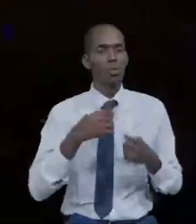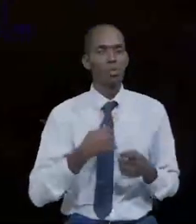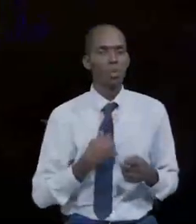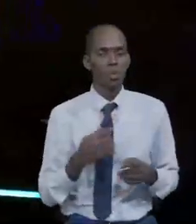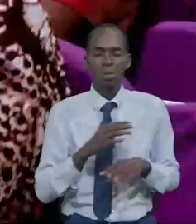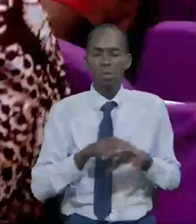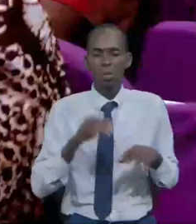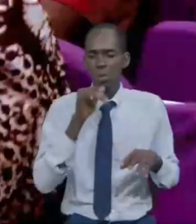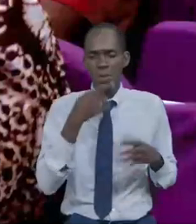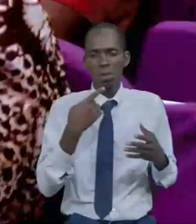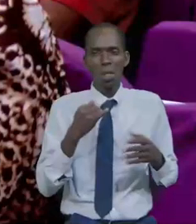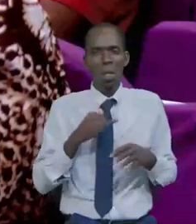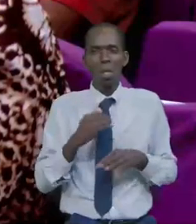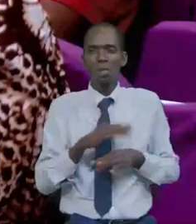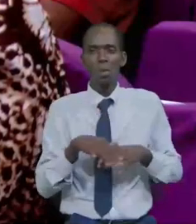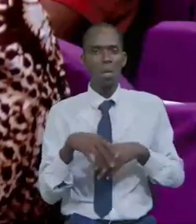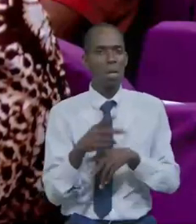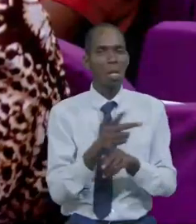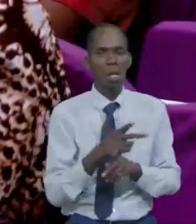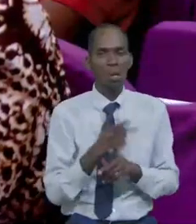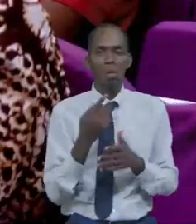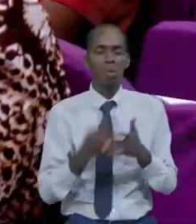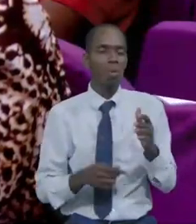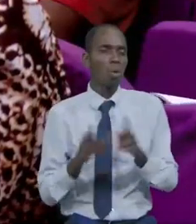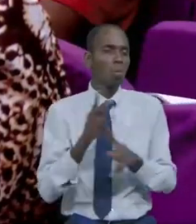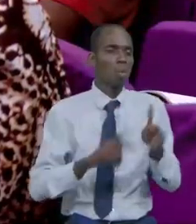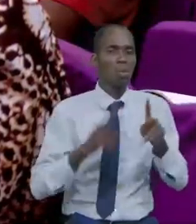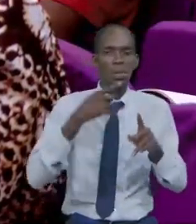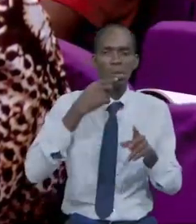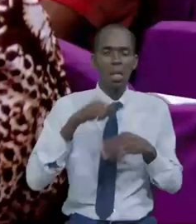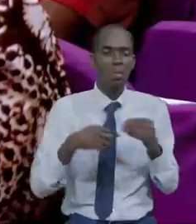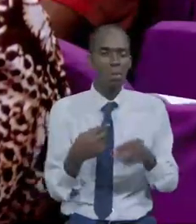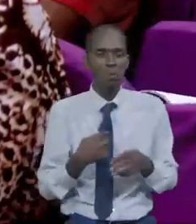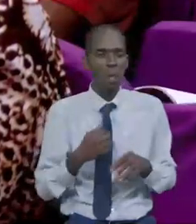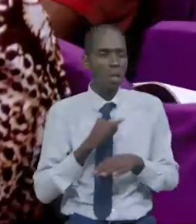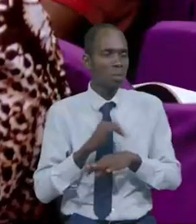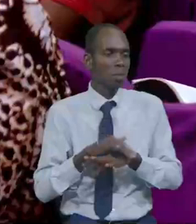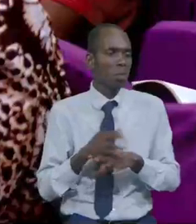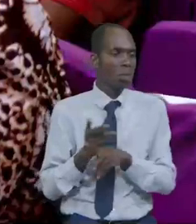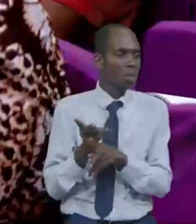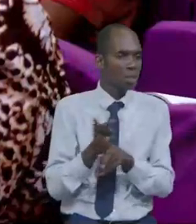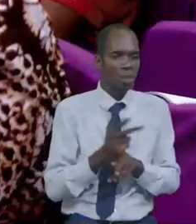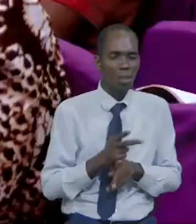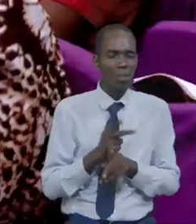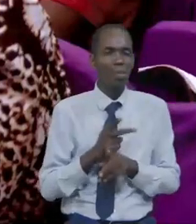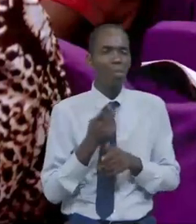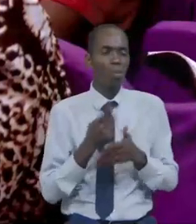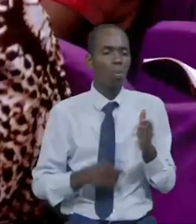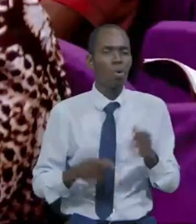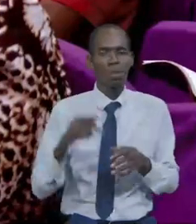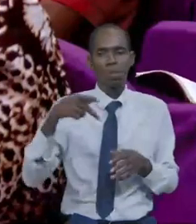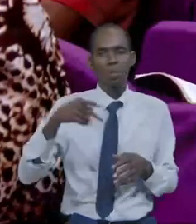Moi, je m'en fichais des commentaires des gens. Moi, je m'en fichais de l'évaluation des autres. Je m'en fiche de ce